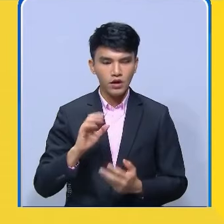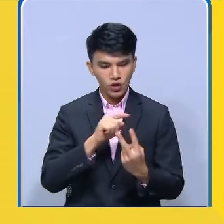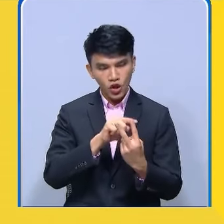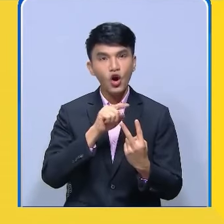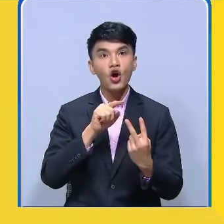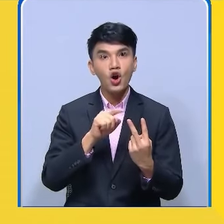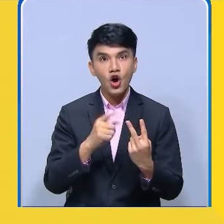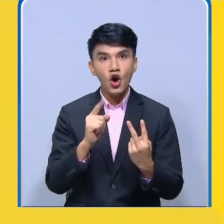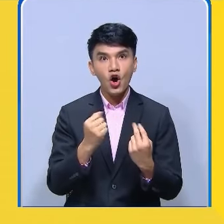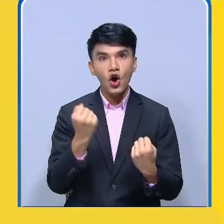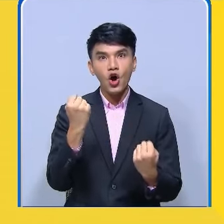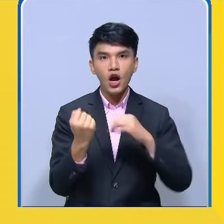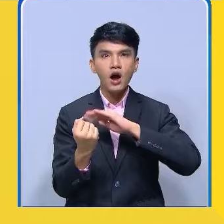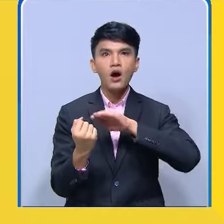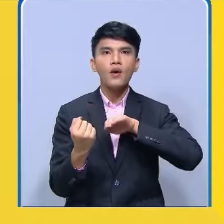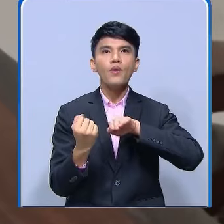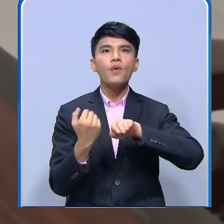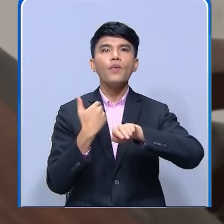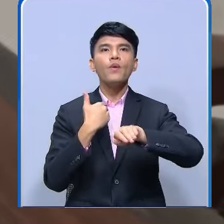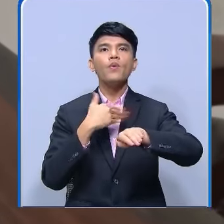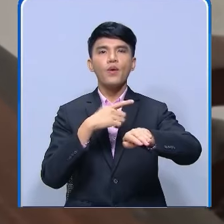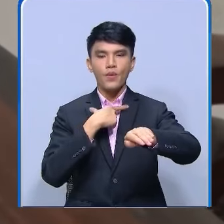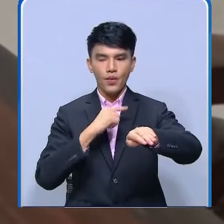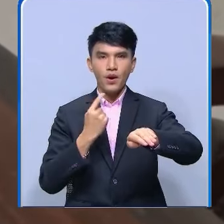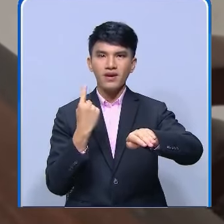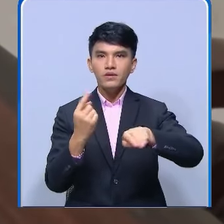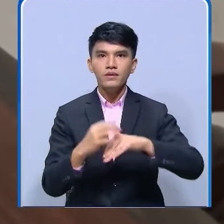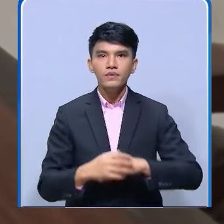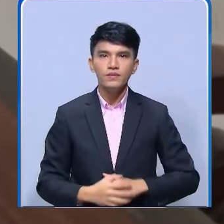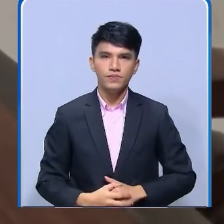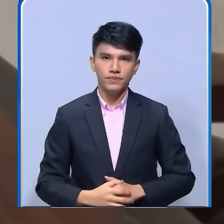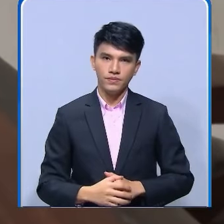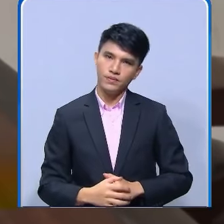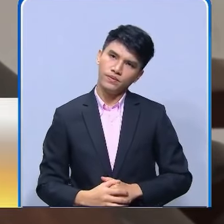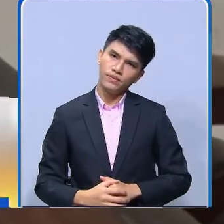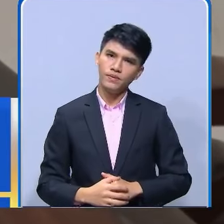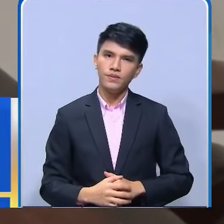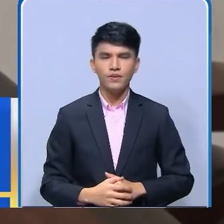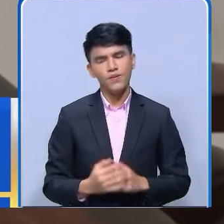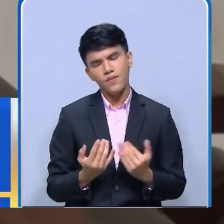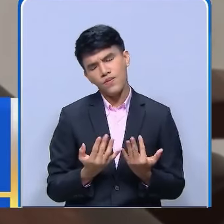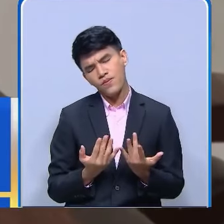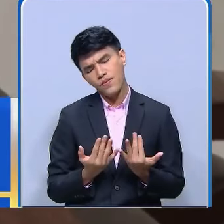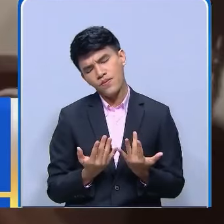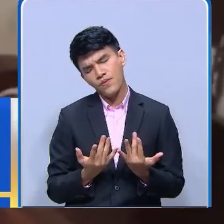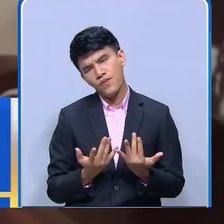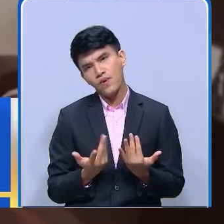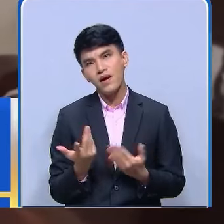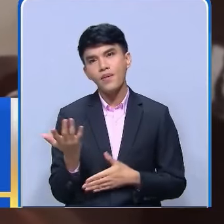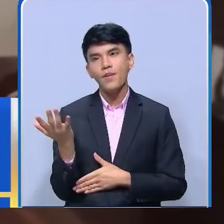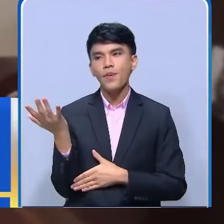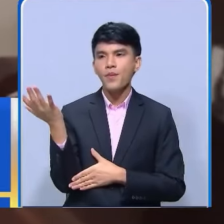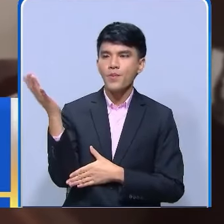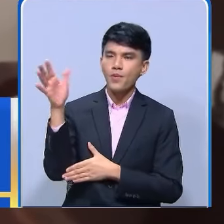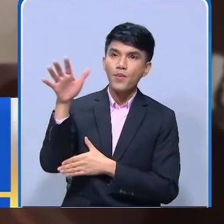ากันขับรถกระบะจากไปพร้อมสร้อยคอทองคำ1บาทนะคะ ค ่ะผู้เสียหายก็รอจนถึงเย็นนะคะแต่ก็